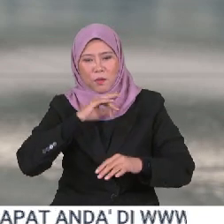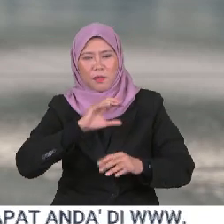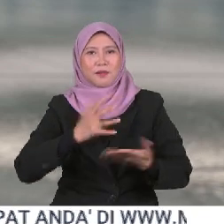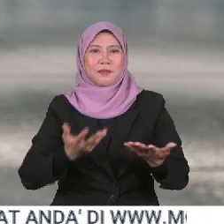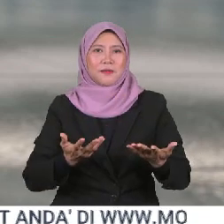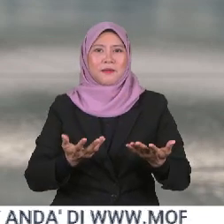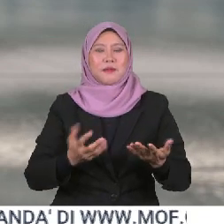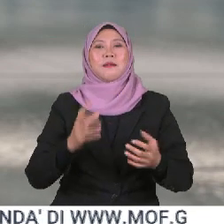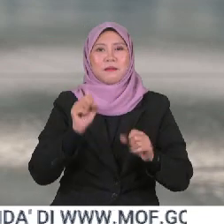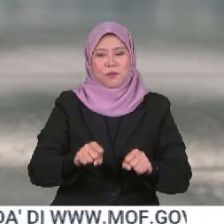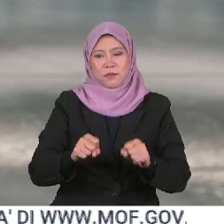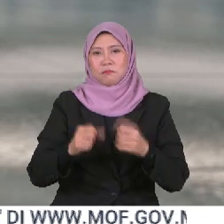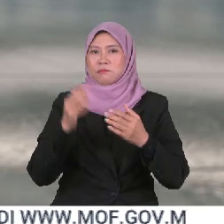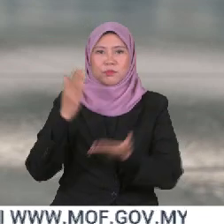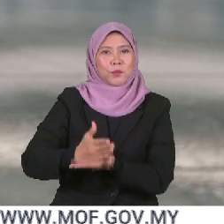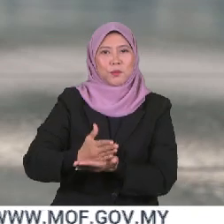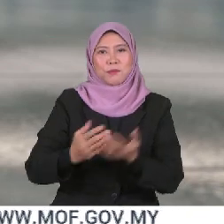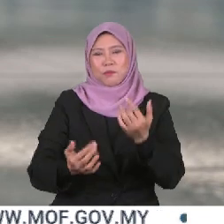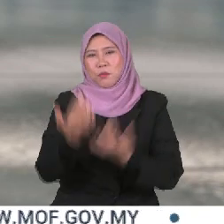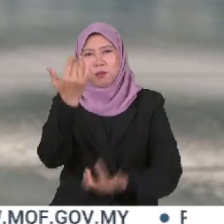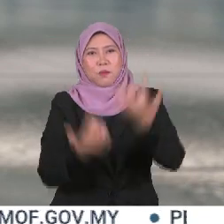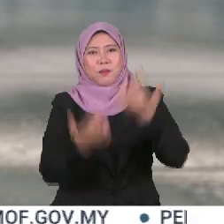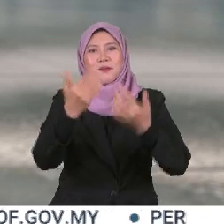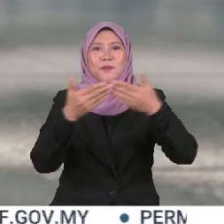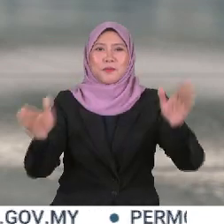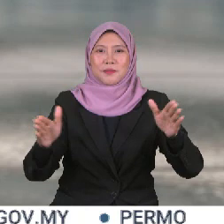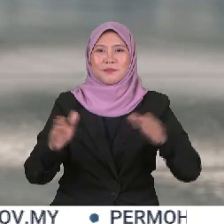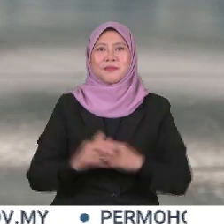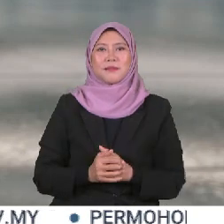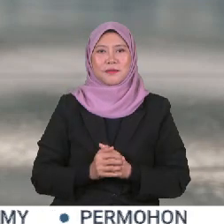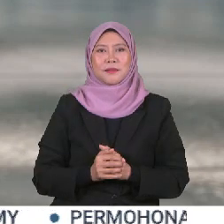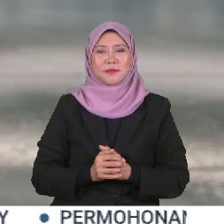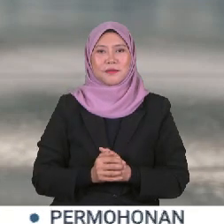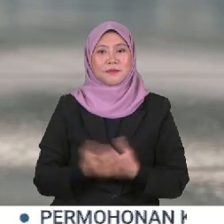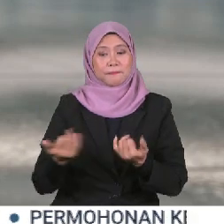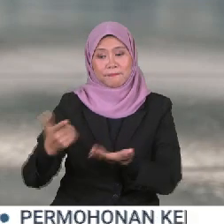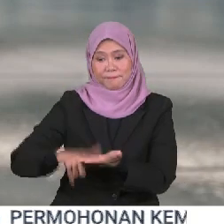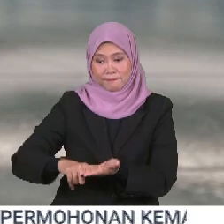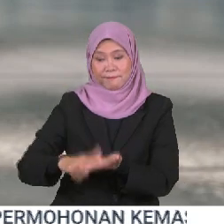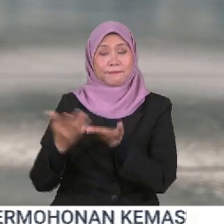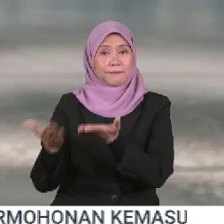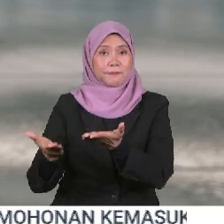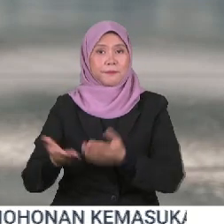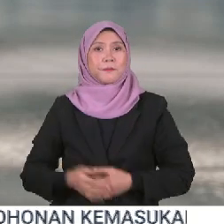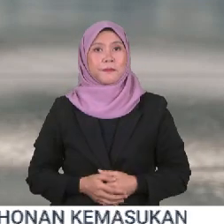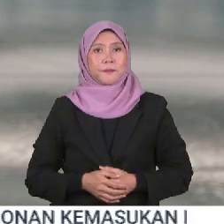sekaligus menoktahkan pembakaran terbuka yang jadi amalan sebelum ini. Wartawan Ayur Rehan Salih ada laporannya.